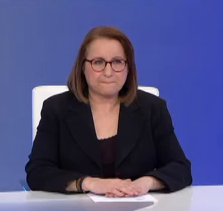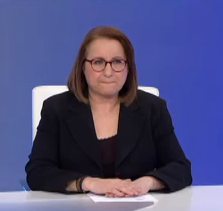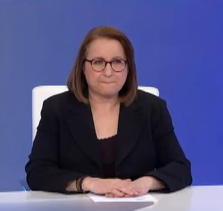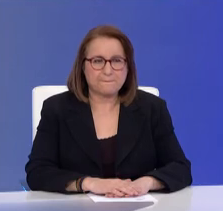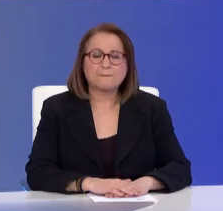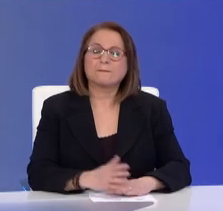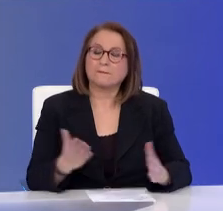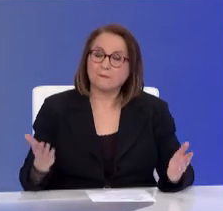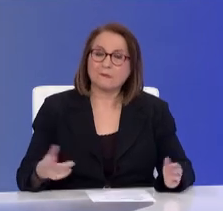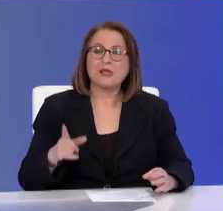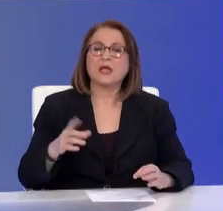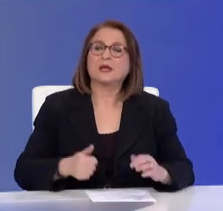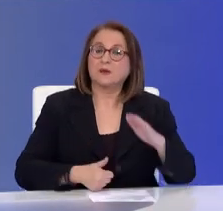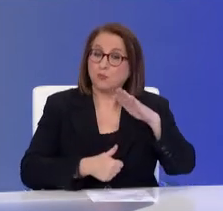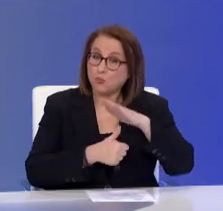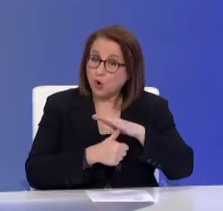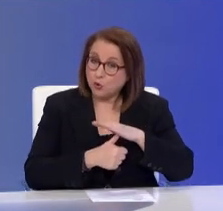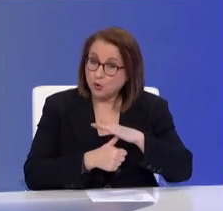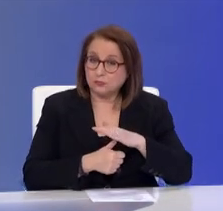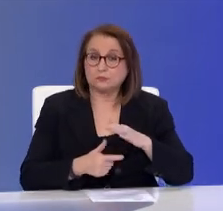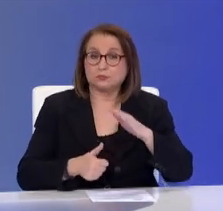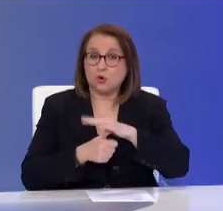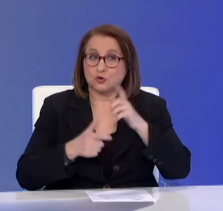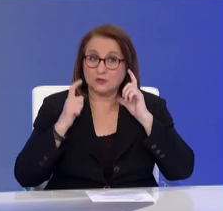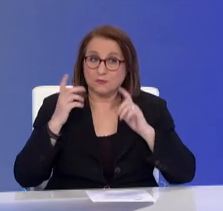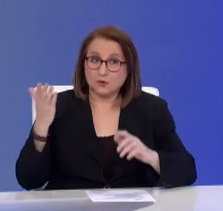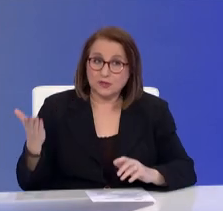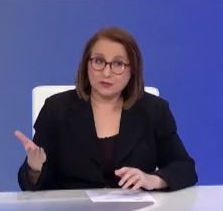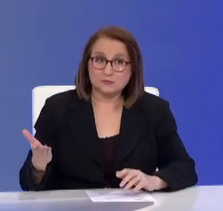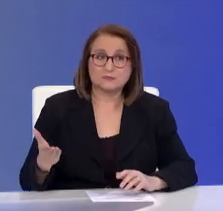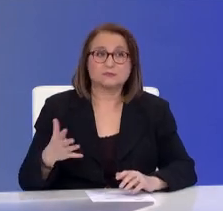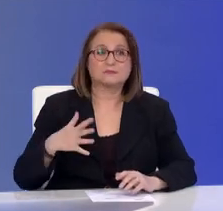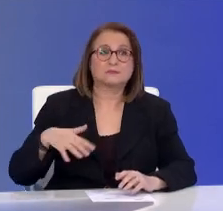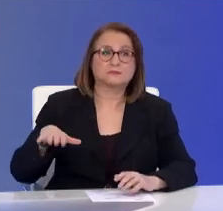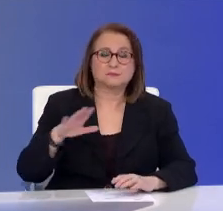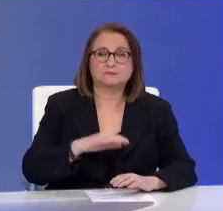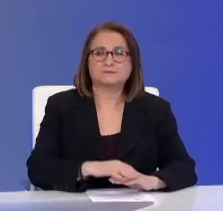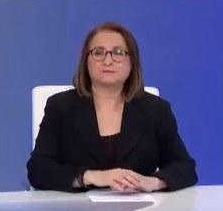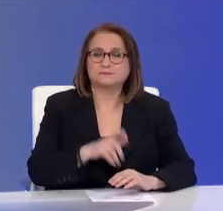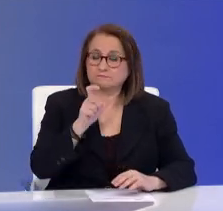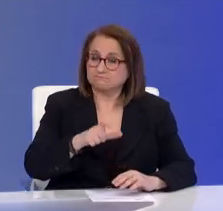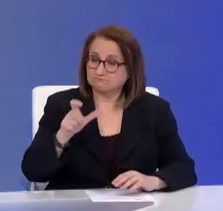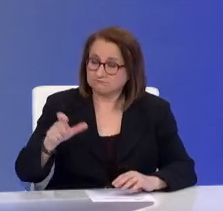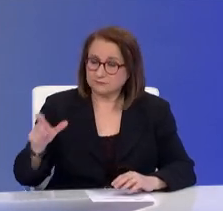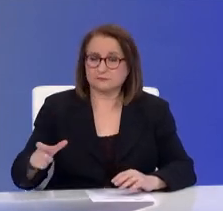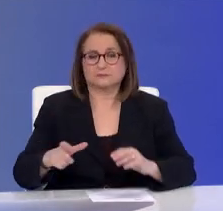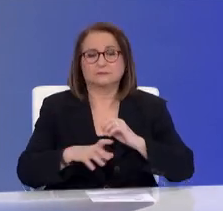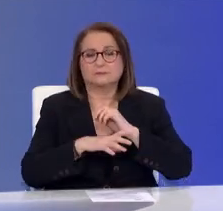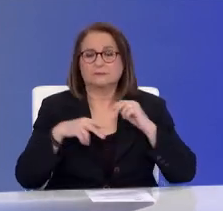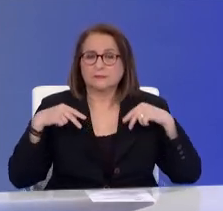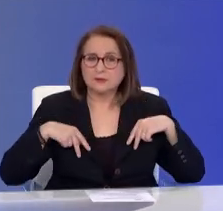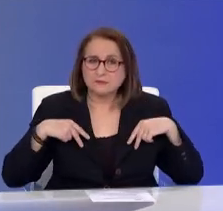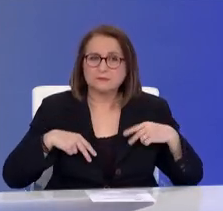Minister, κύριε Πρόεδρο της Δημοκρατίας, κύριε Πρωθυπουργέ, κύριοι